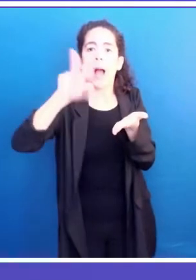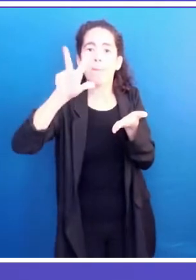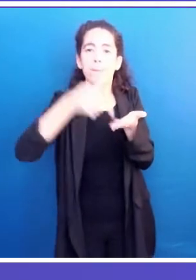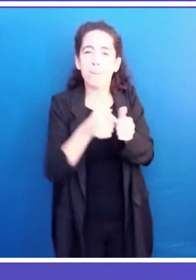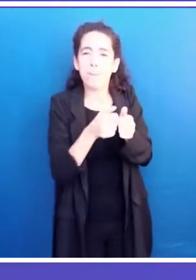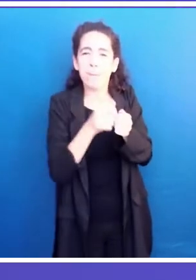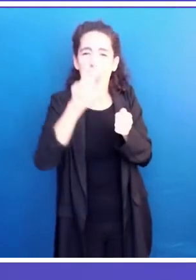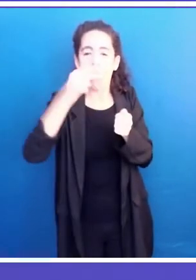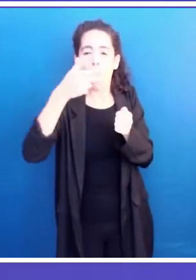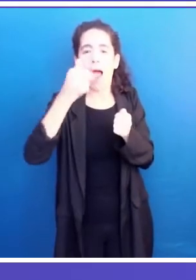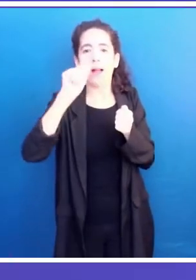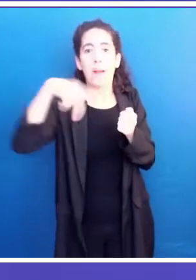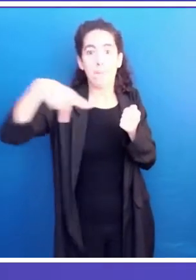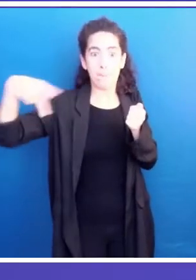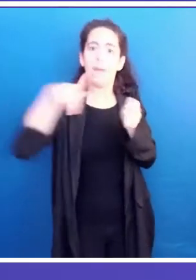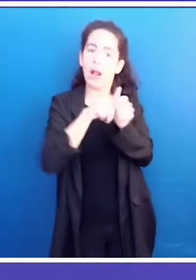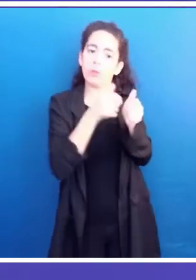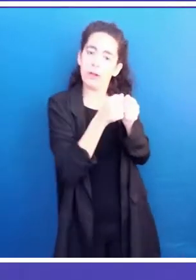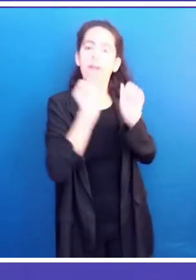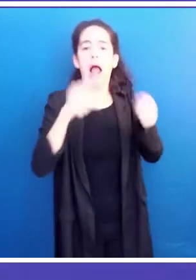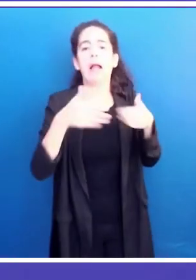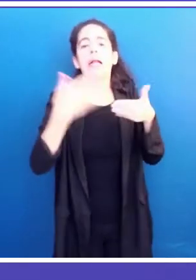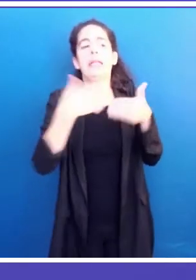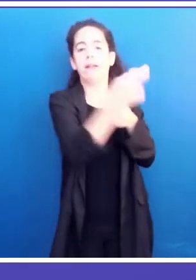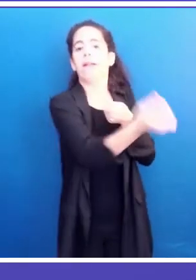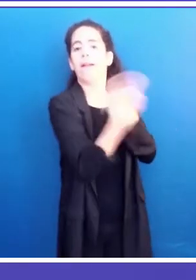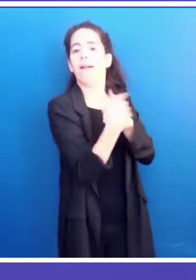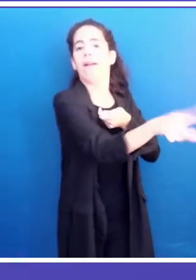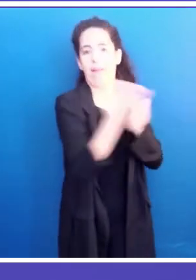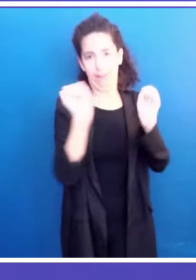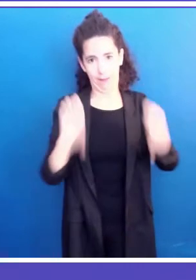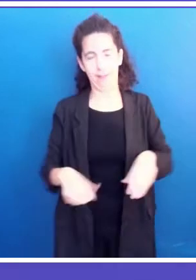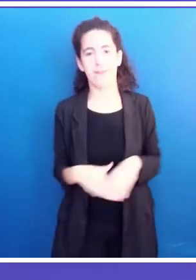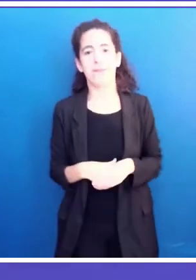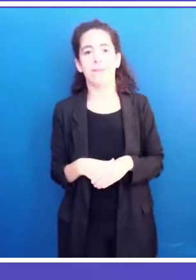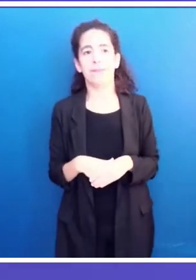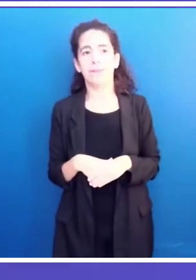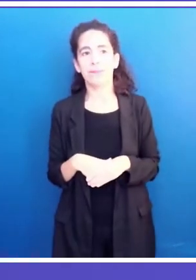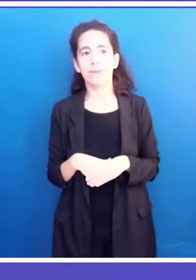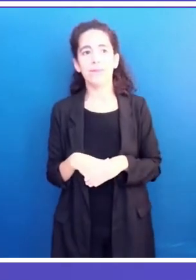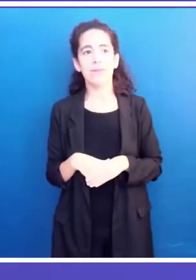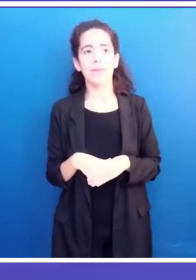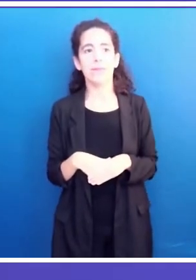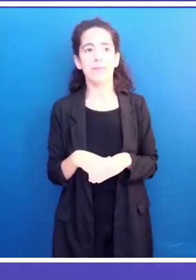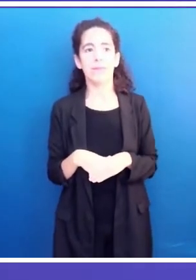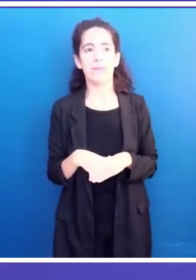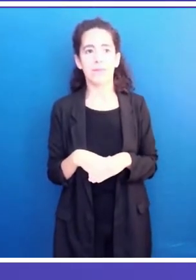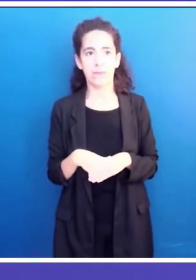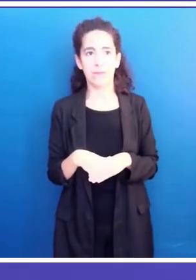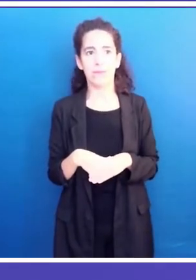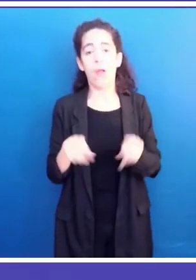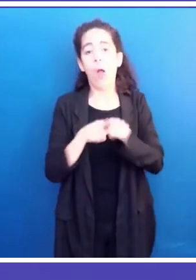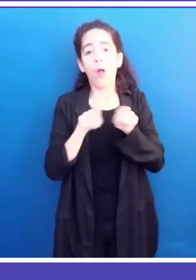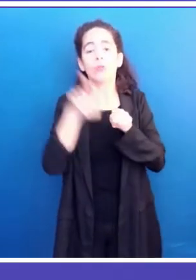يمكن أن تستخدمه المرأة لتتواصل مع الأخصائيين. عززنا أيضا ذلك من